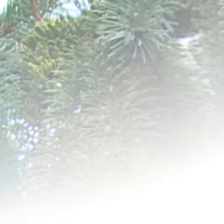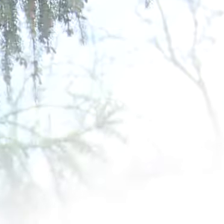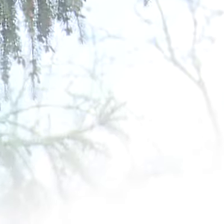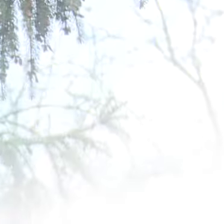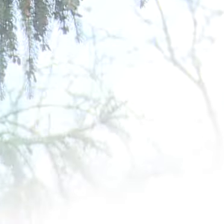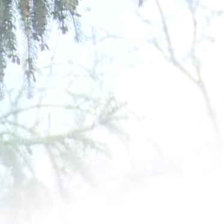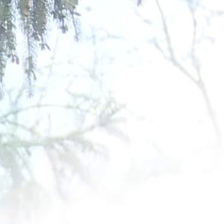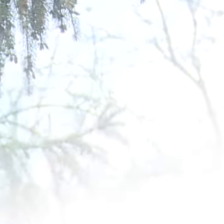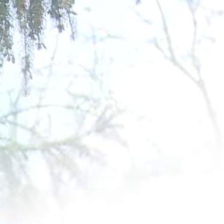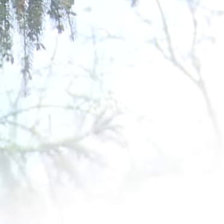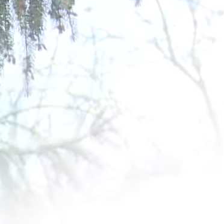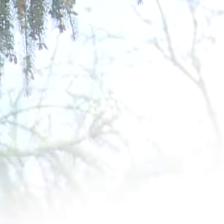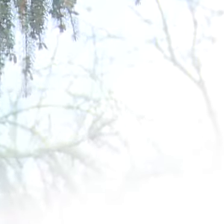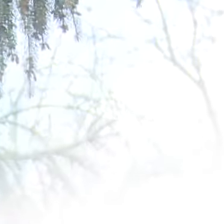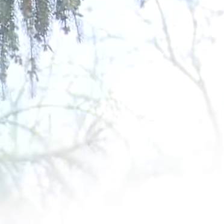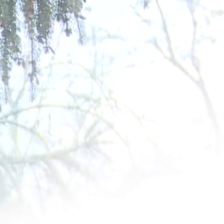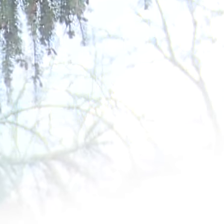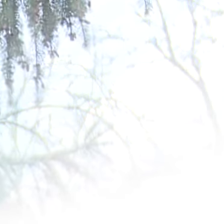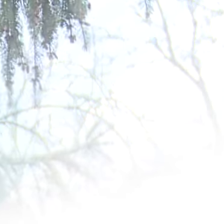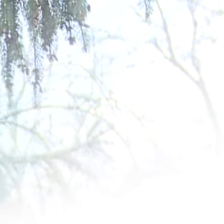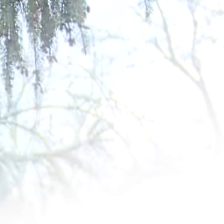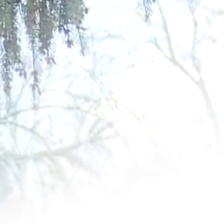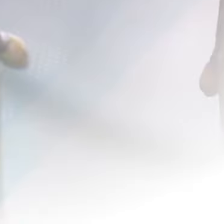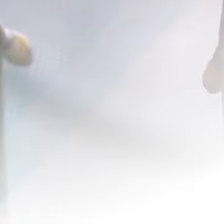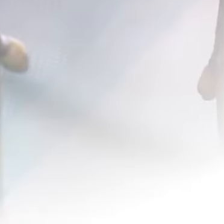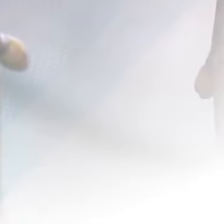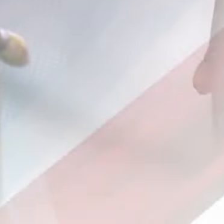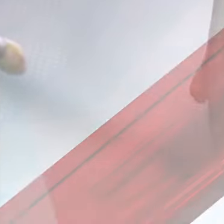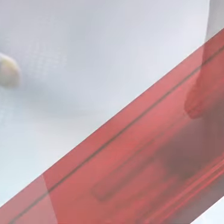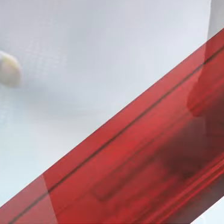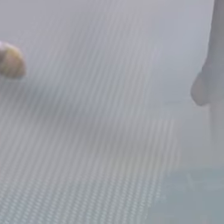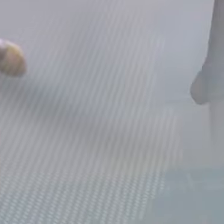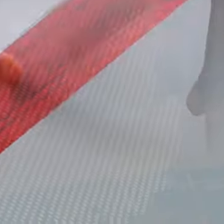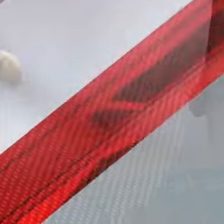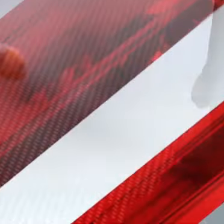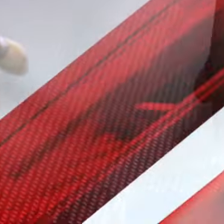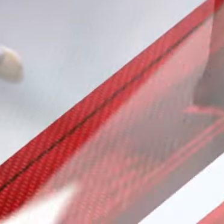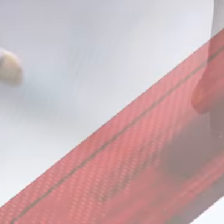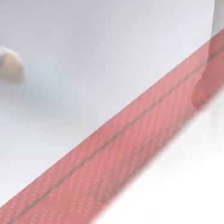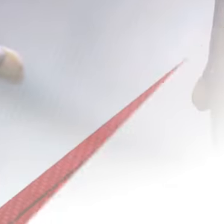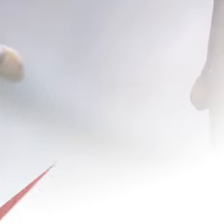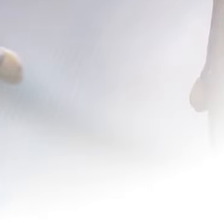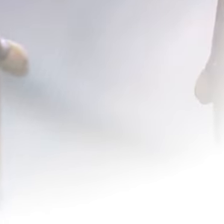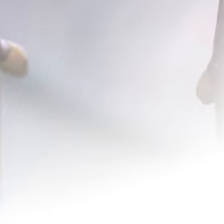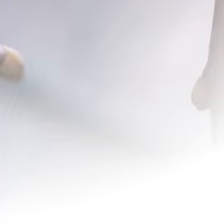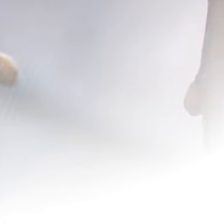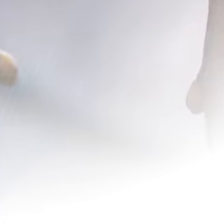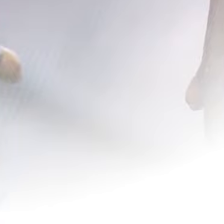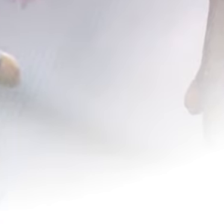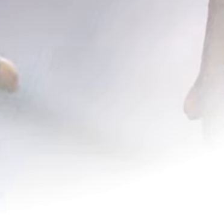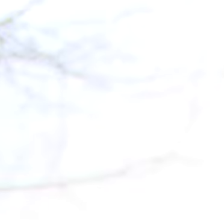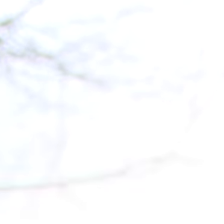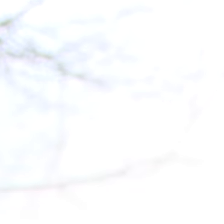не пачынаць нічога новага, а працягваць ужо распачатыя справы. Верагоднасць канфліктных сітуацый даволі высокая,